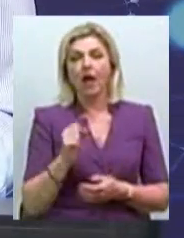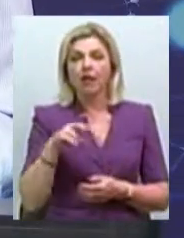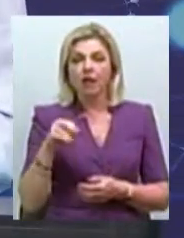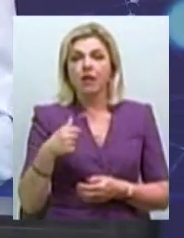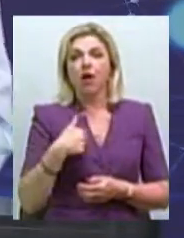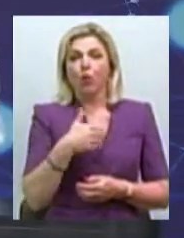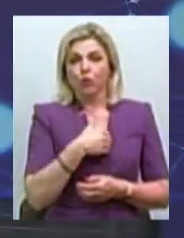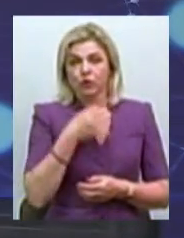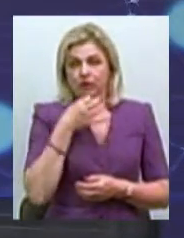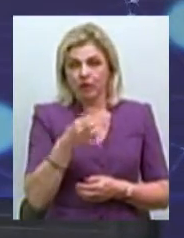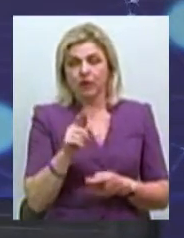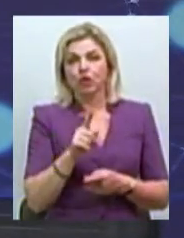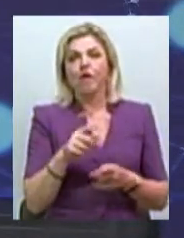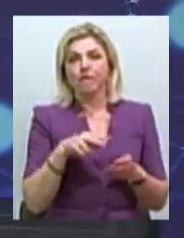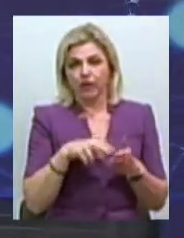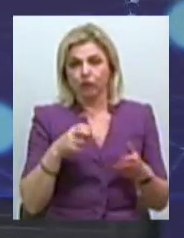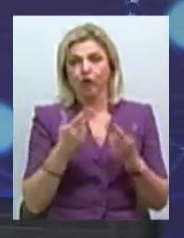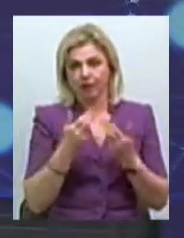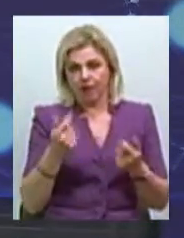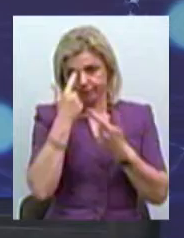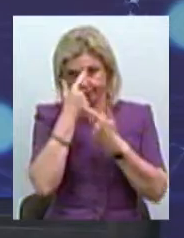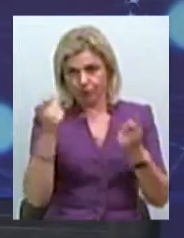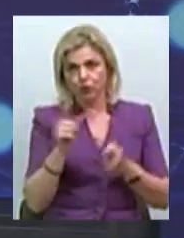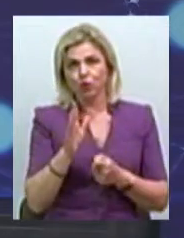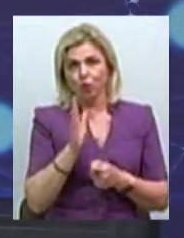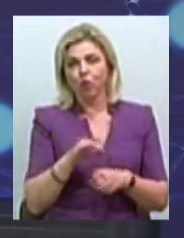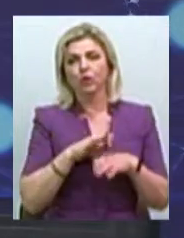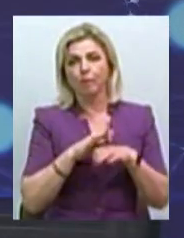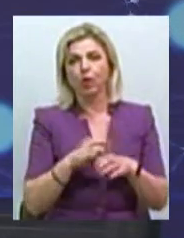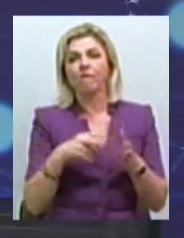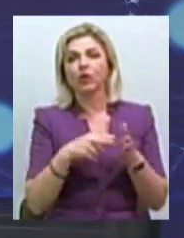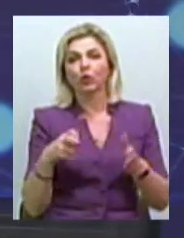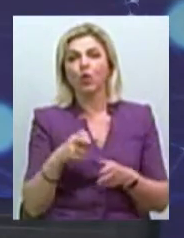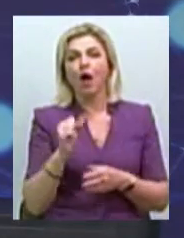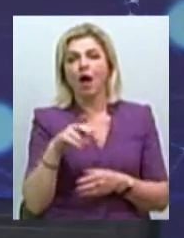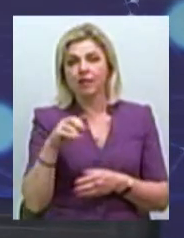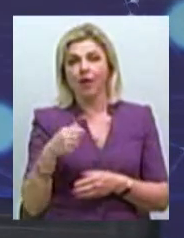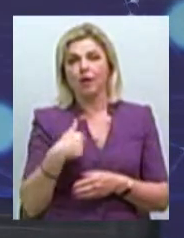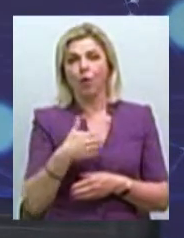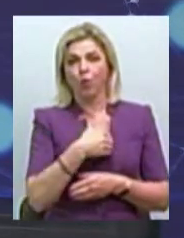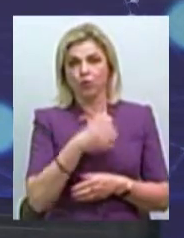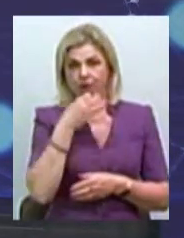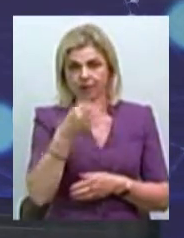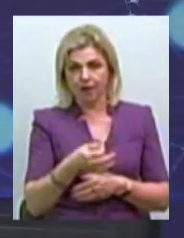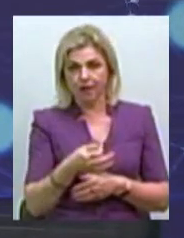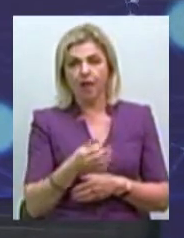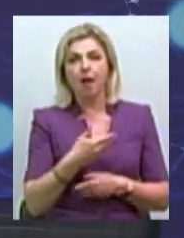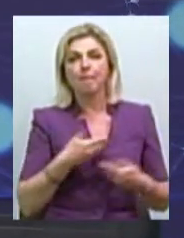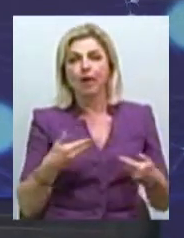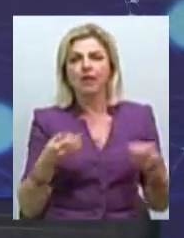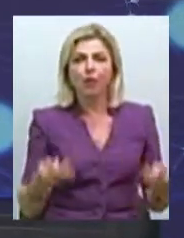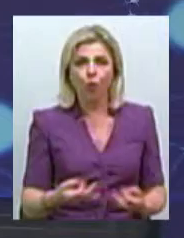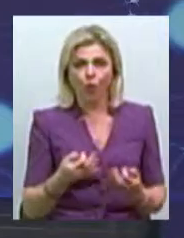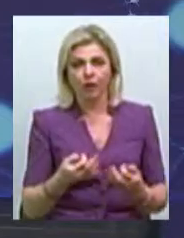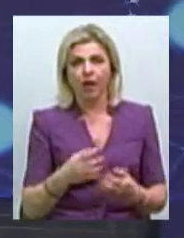що відключення, так, ми анонсували це, що ми будемо проводити відключення, але я хочу сказати, що ми ніколи